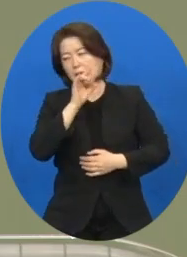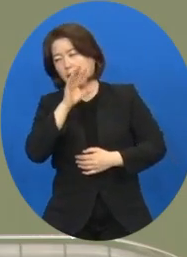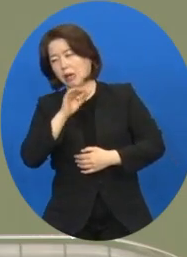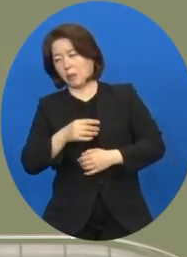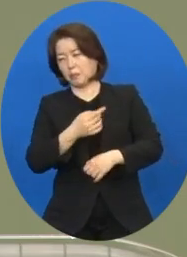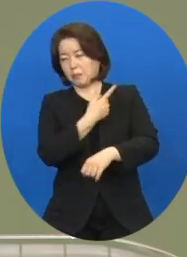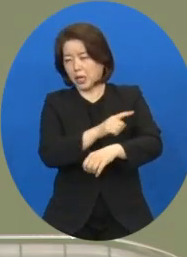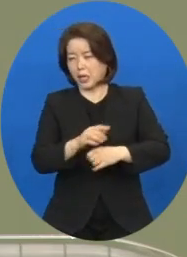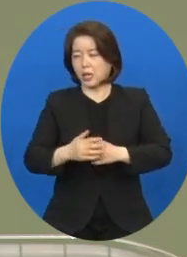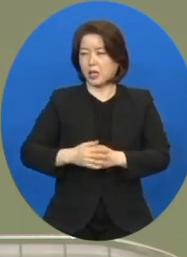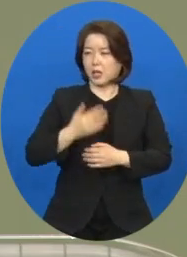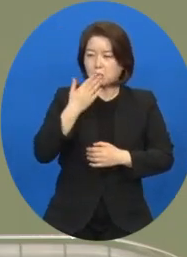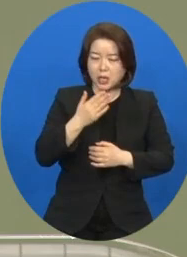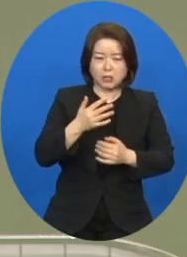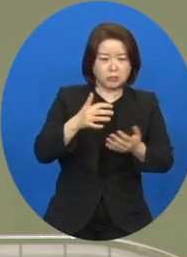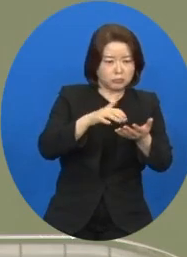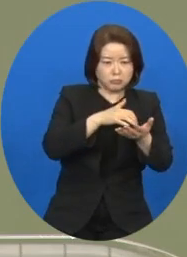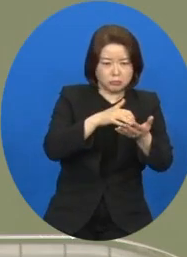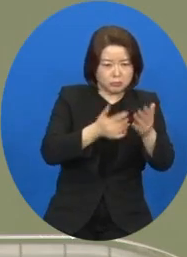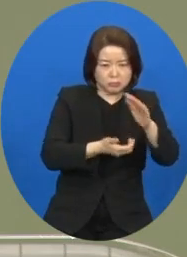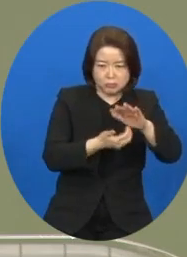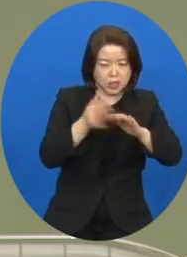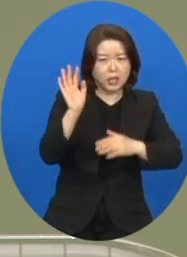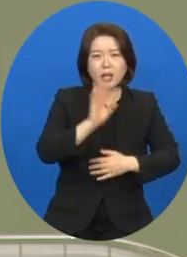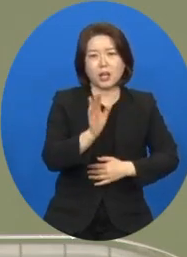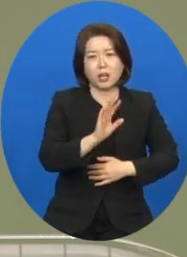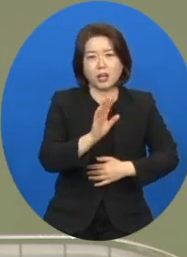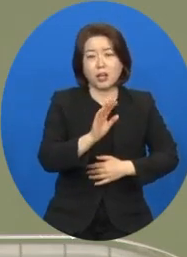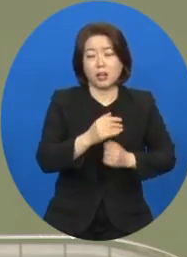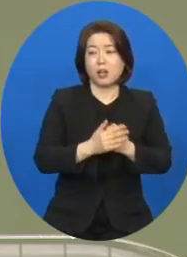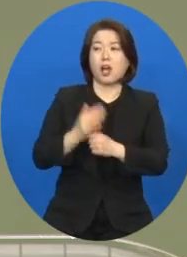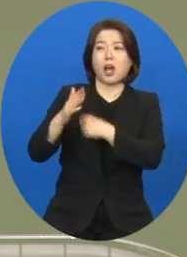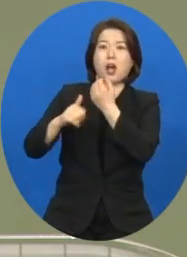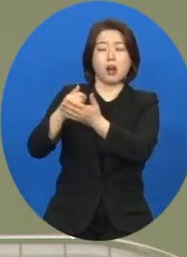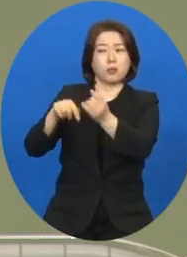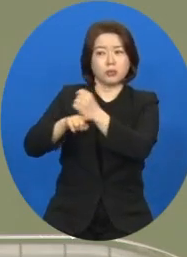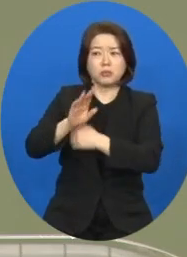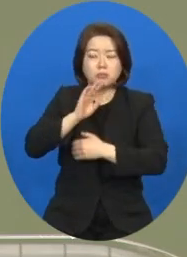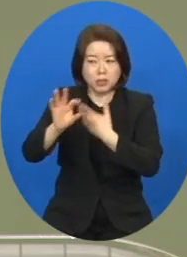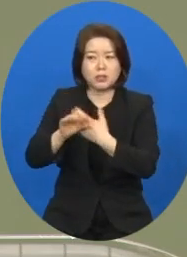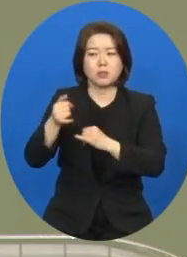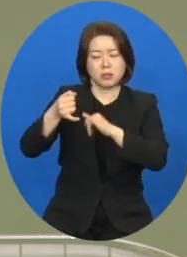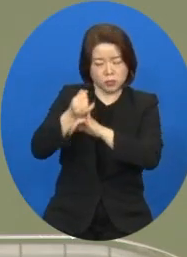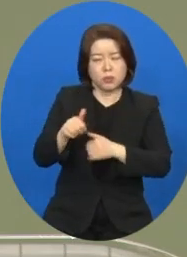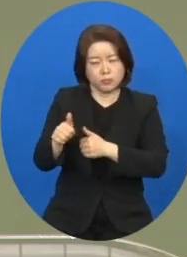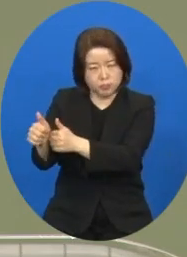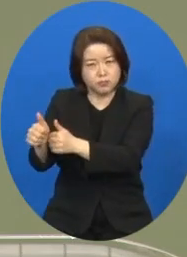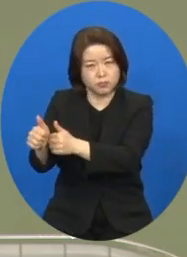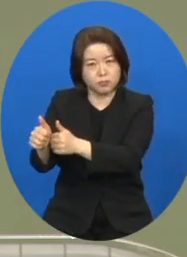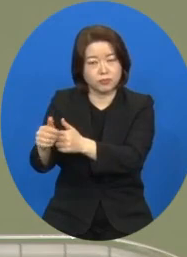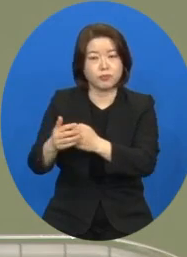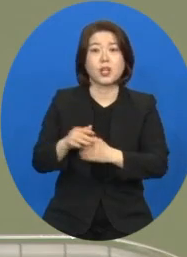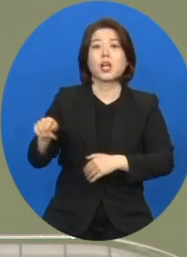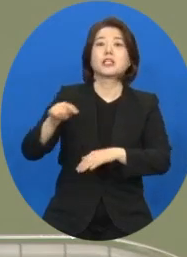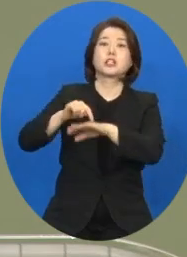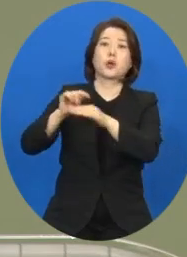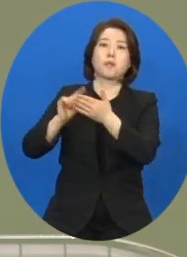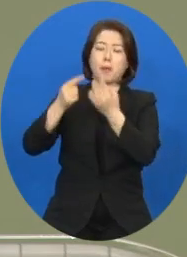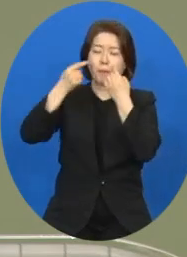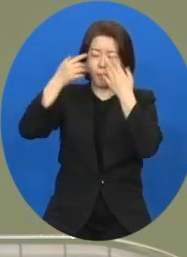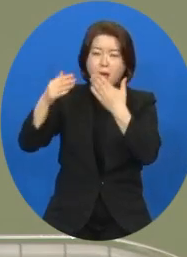뭐 가능하다 따지지 않고 하나님의 뜻이면 가야지. 그런 마음이